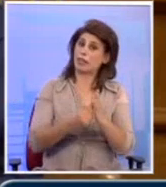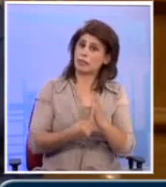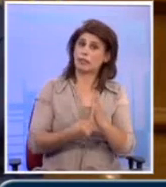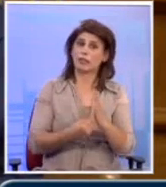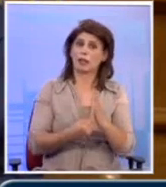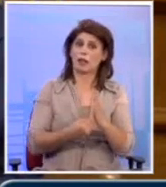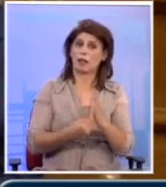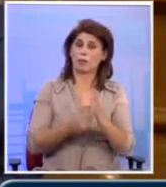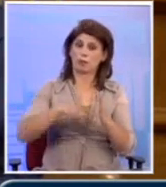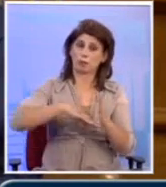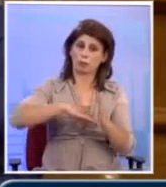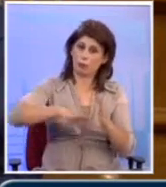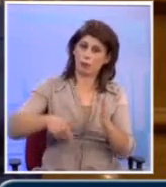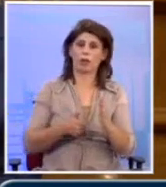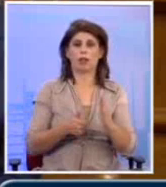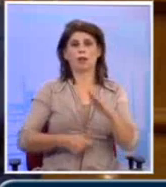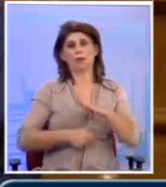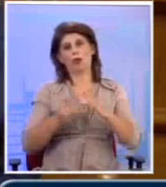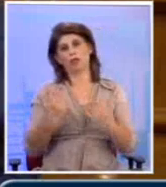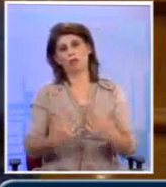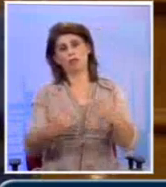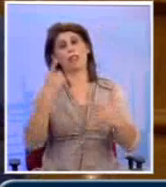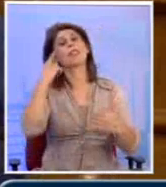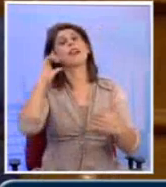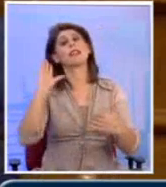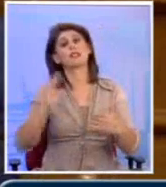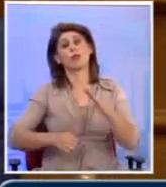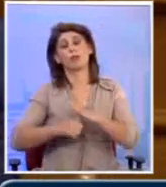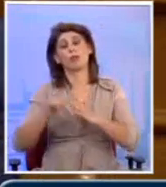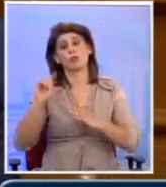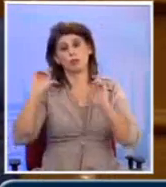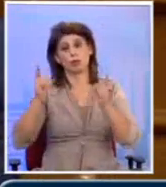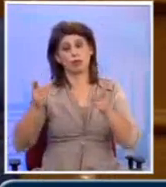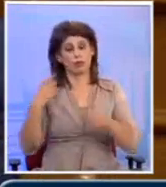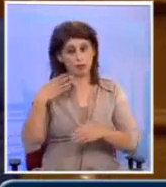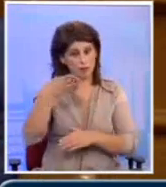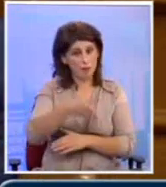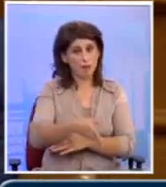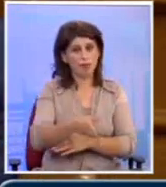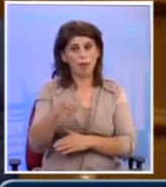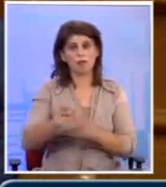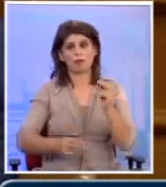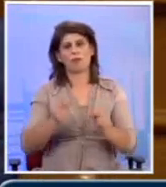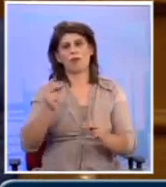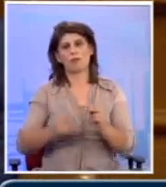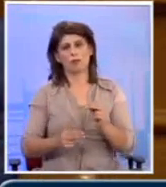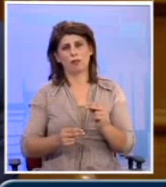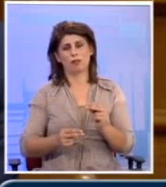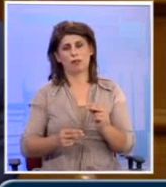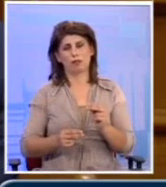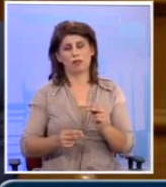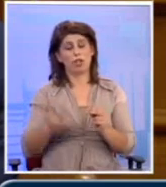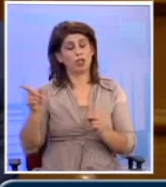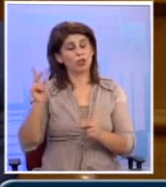την υπέκλεψε η πρόεδρος της Βουλής, δεν γνώριζε και βρέθηκε εκεί. Αυτό είναι το πρόβλημά σας.